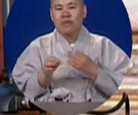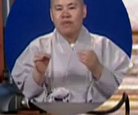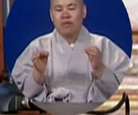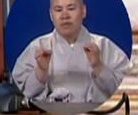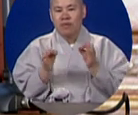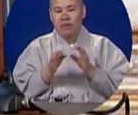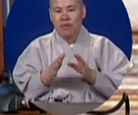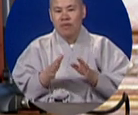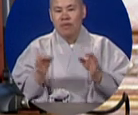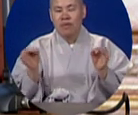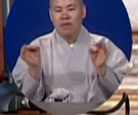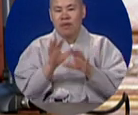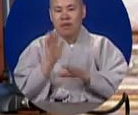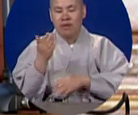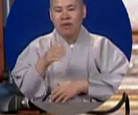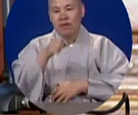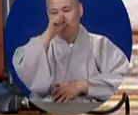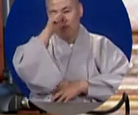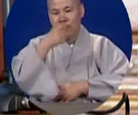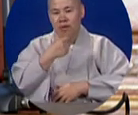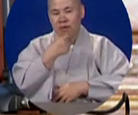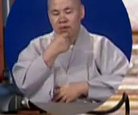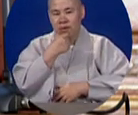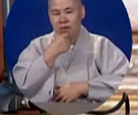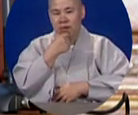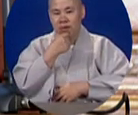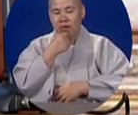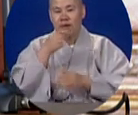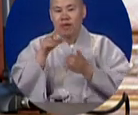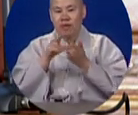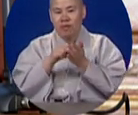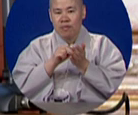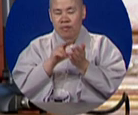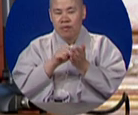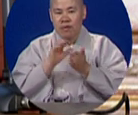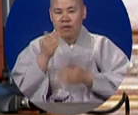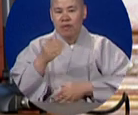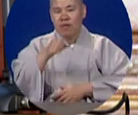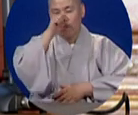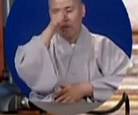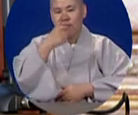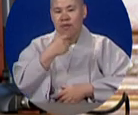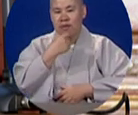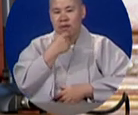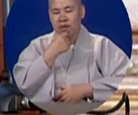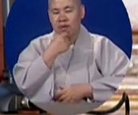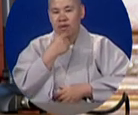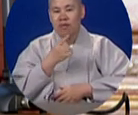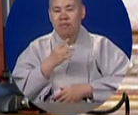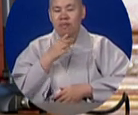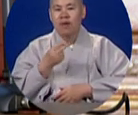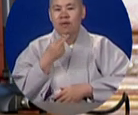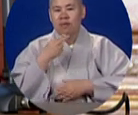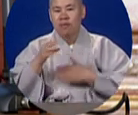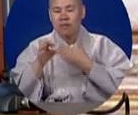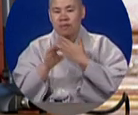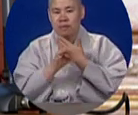내가 좋아하고 싫어하고 이게 문제지 좋아하고 싫어하는 것만 없으면